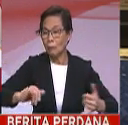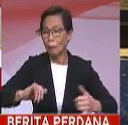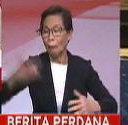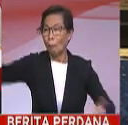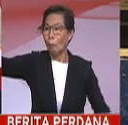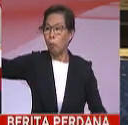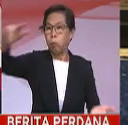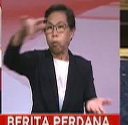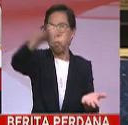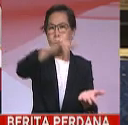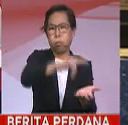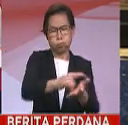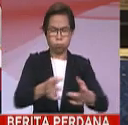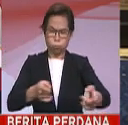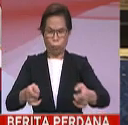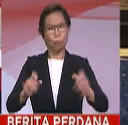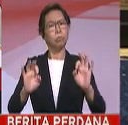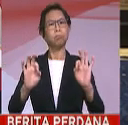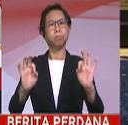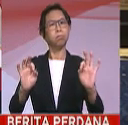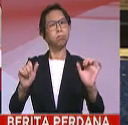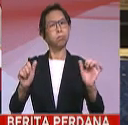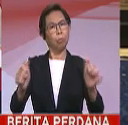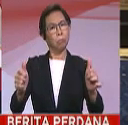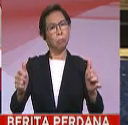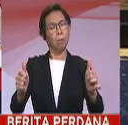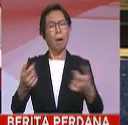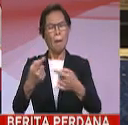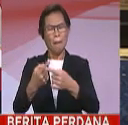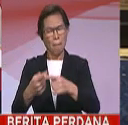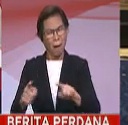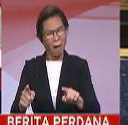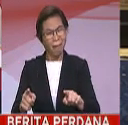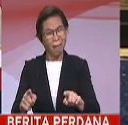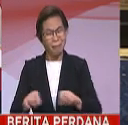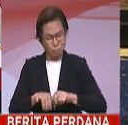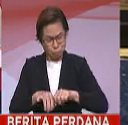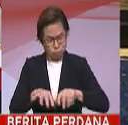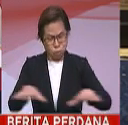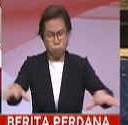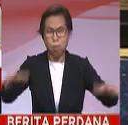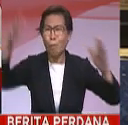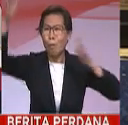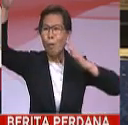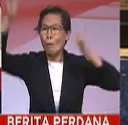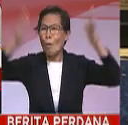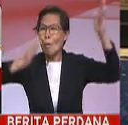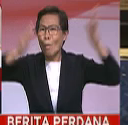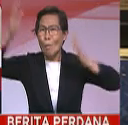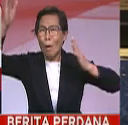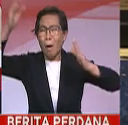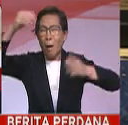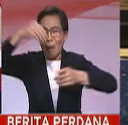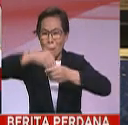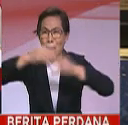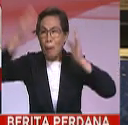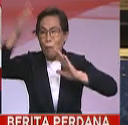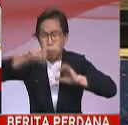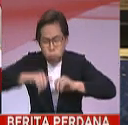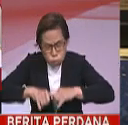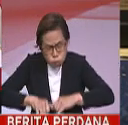import didapati adalah terkawal. Tetapi kes-kes penularan tempatan terus